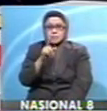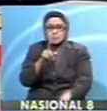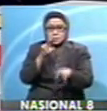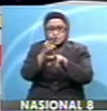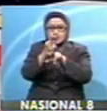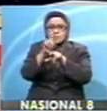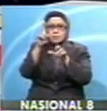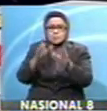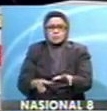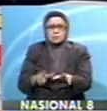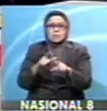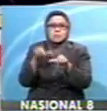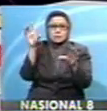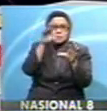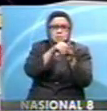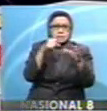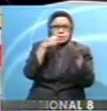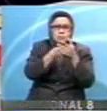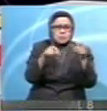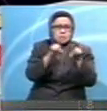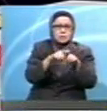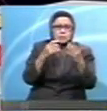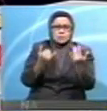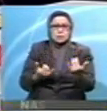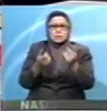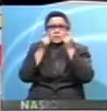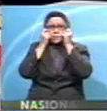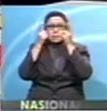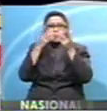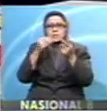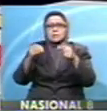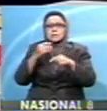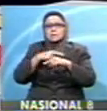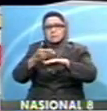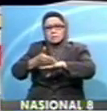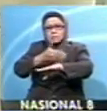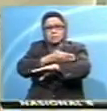mangsa yang terlibat farisan jasna beliau dilaporkan sedar dan dalam keadaan stabil